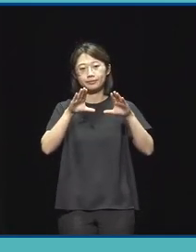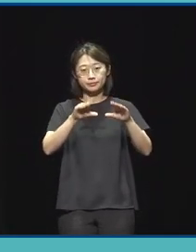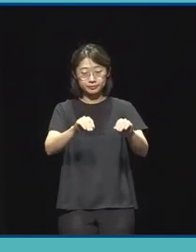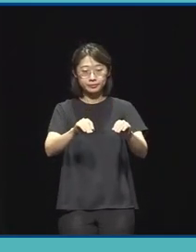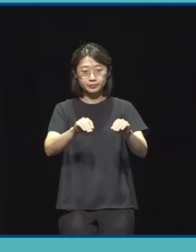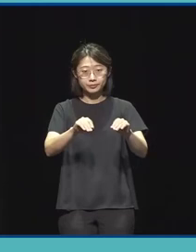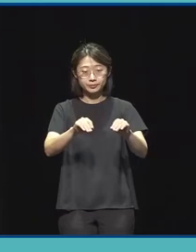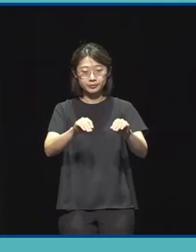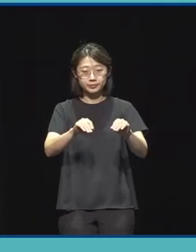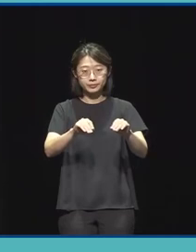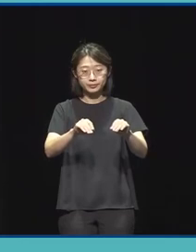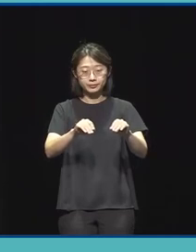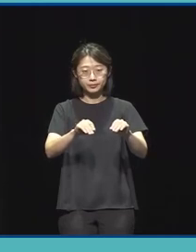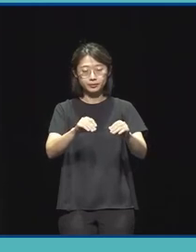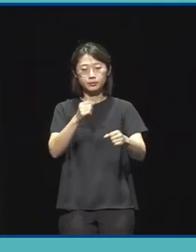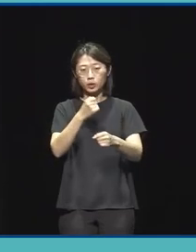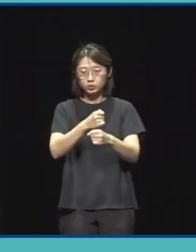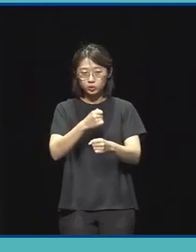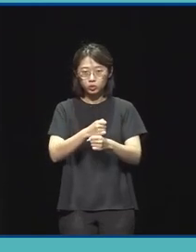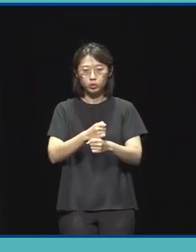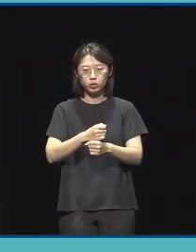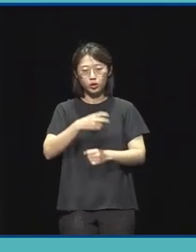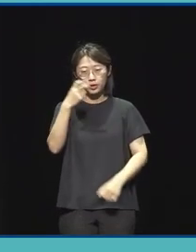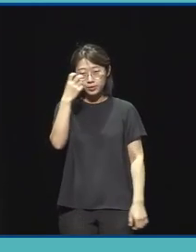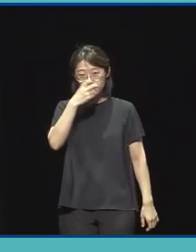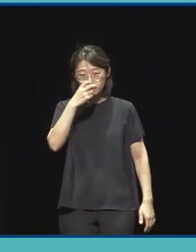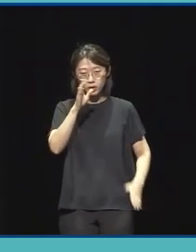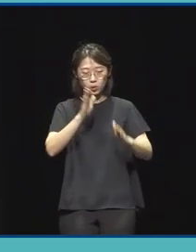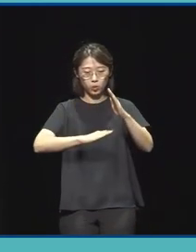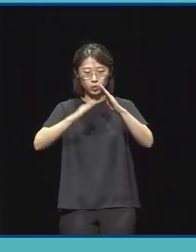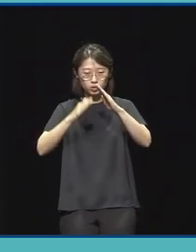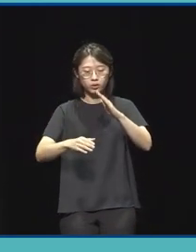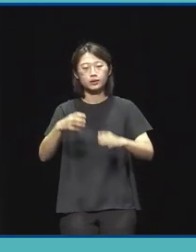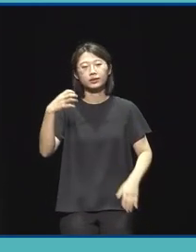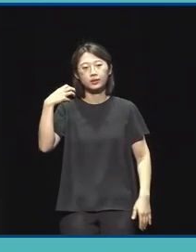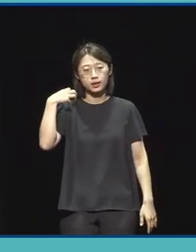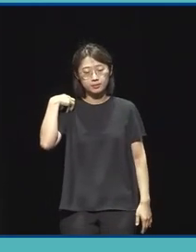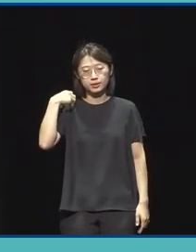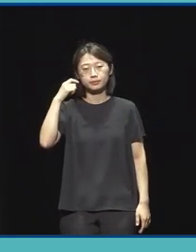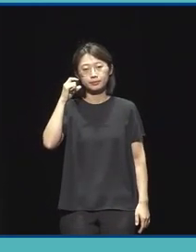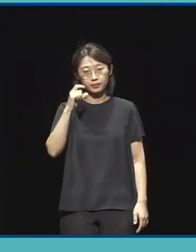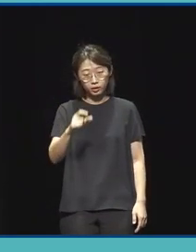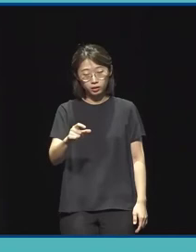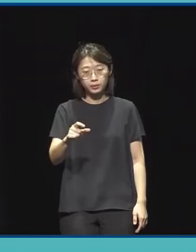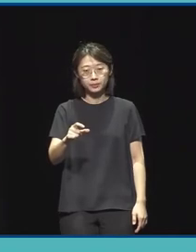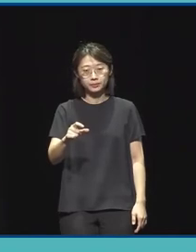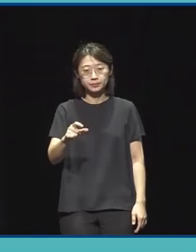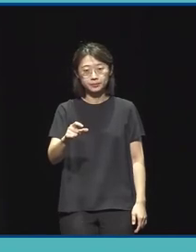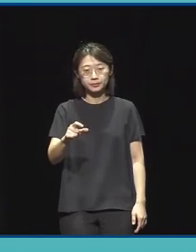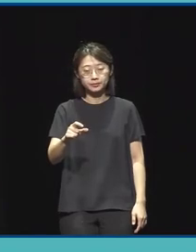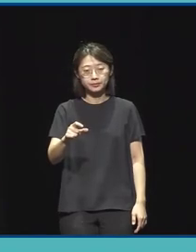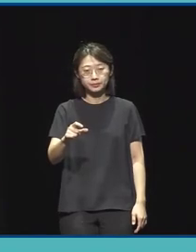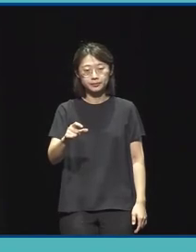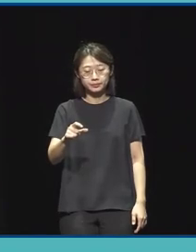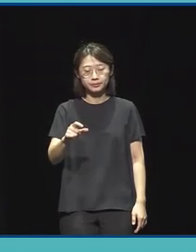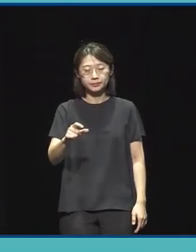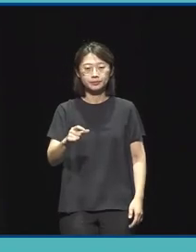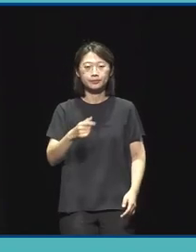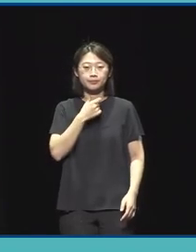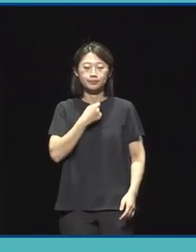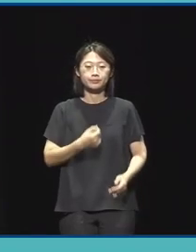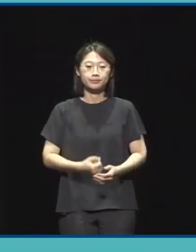내부 장치를 마련해서 심의에 충실성과 책임성을 강화 강화하고자 하였습니다